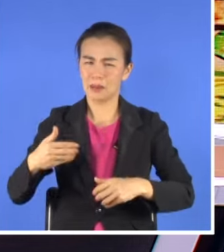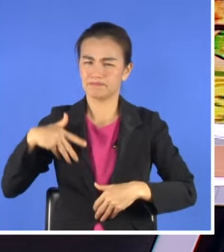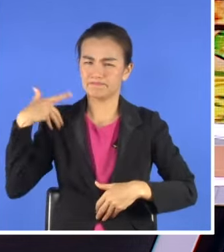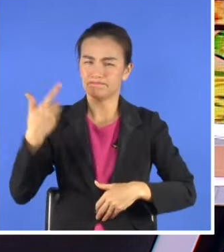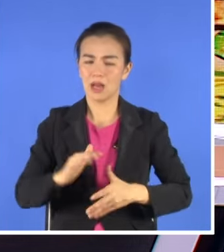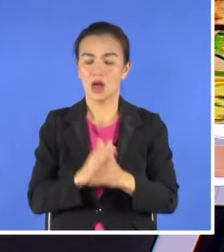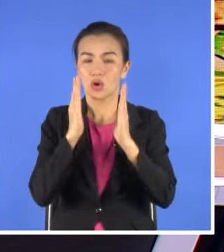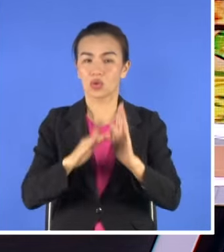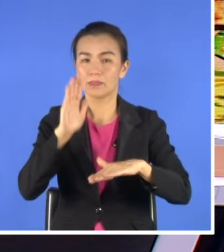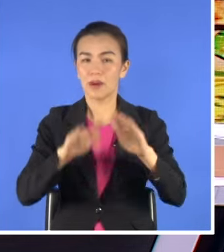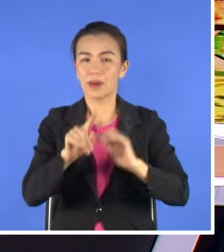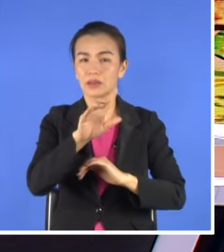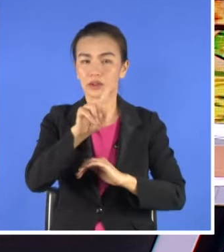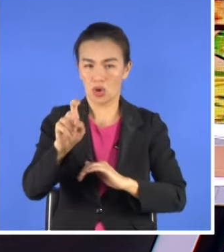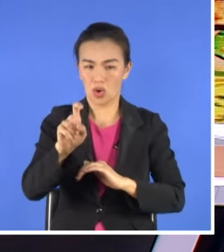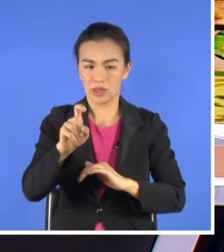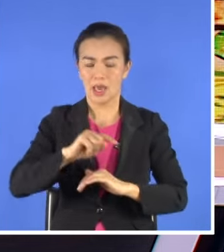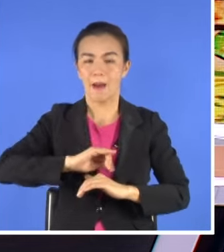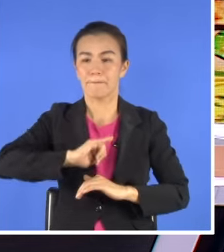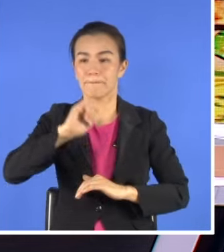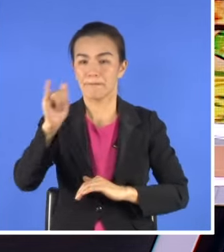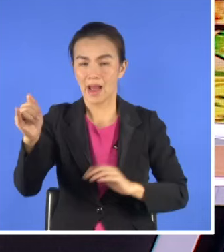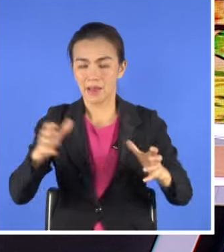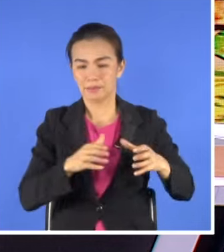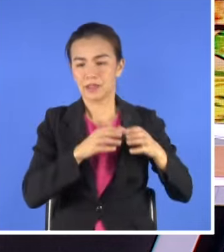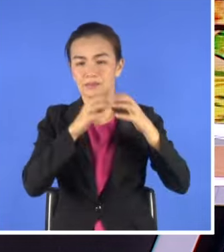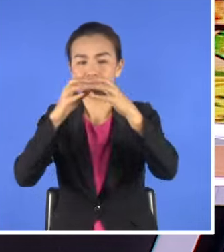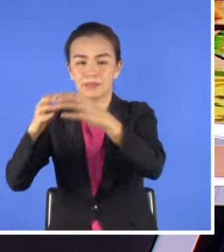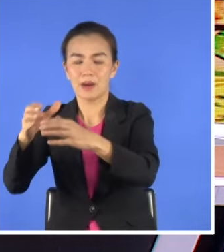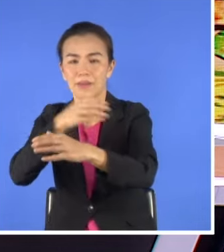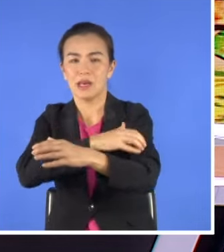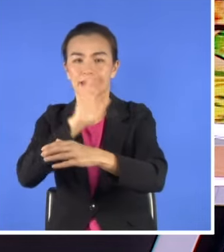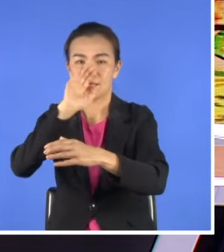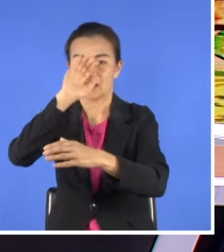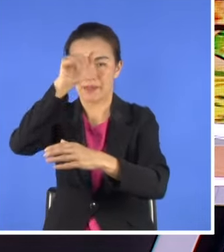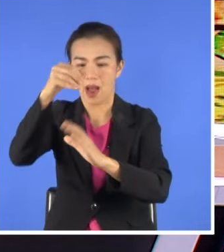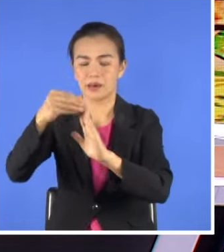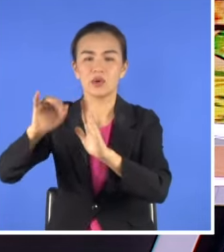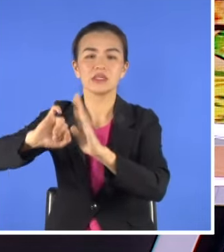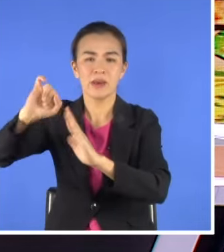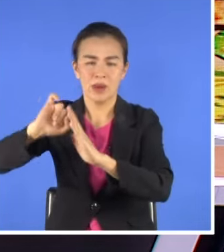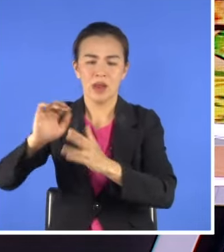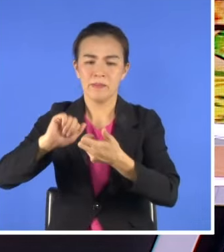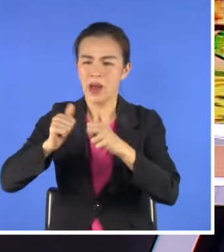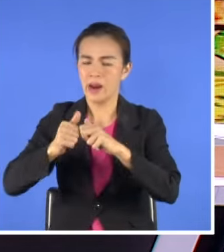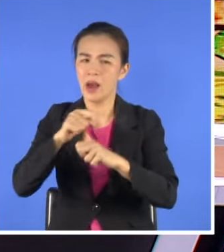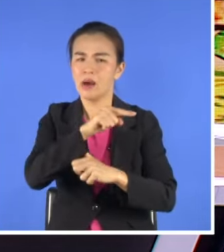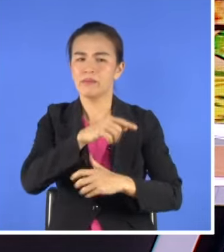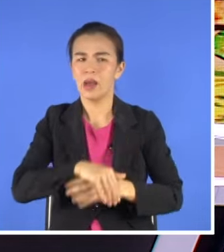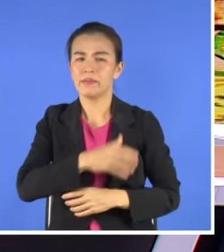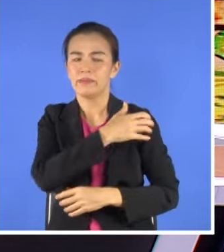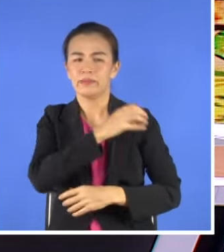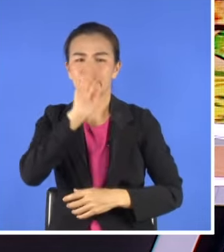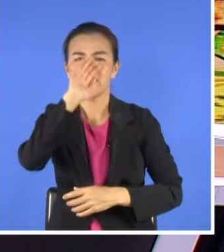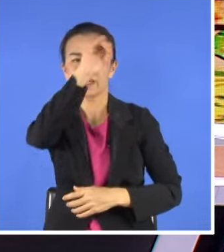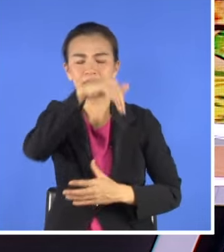ๆคนเลยเดินทางไปที่เทศบาลนครเชียงใหม่บอกว่าขอความเป็นธรรมหน่อยเถอะเพราะว่าเดือดร้อนอย่างหนักถูกเทศกิจเนี่ยไล่ที่สั่งห้